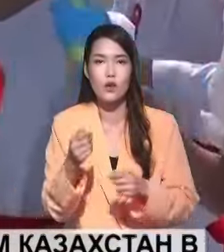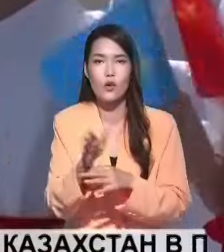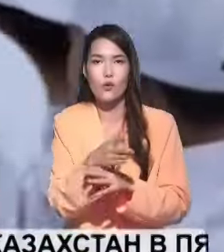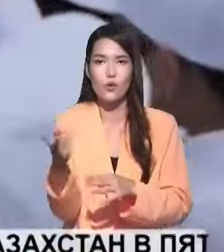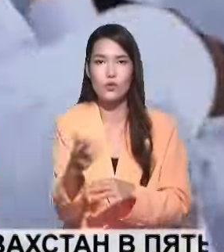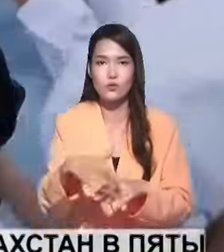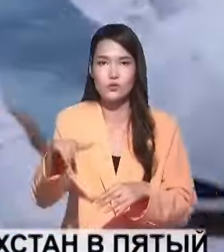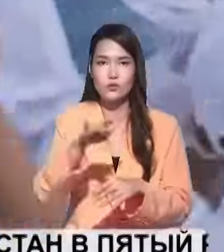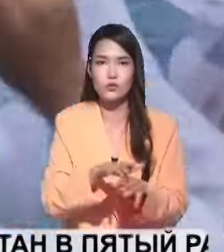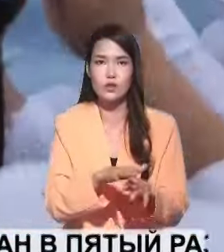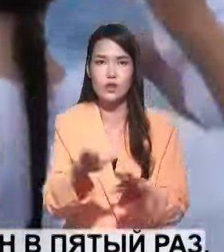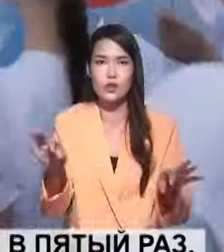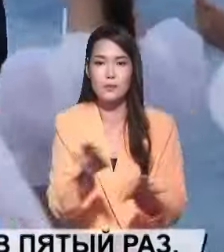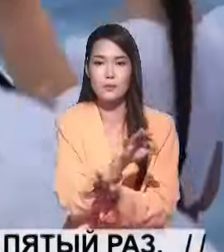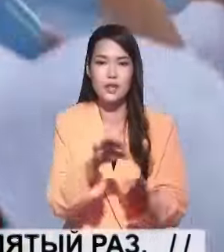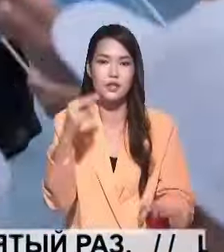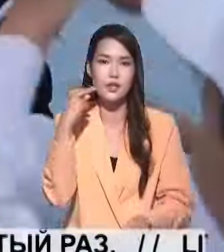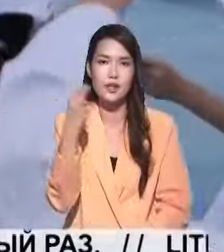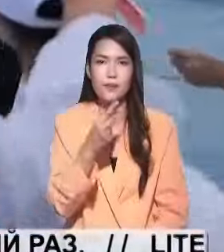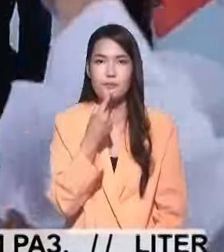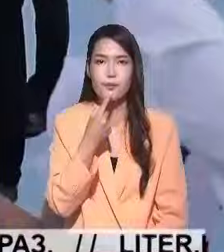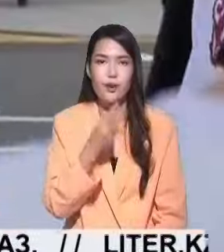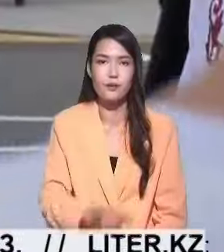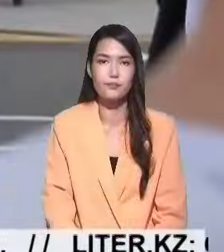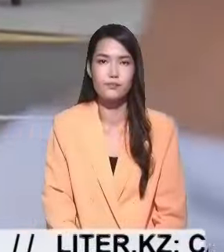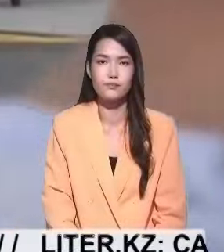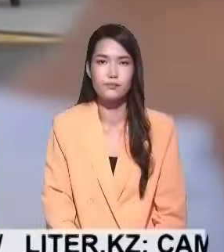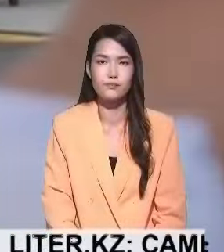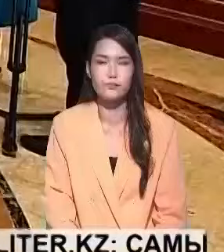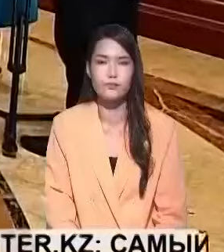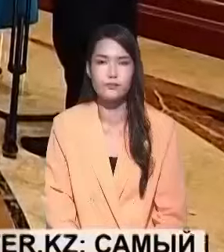двух стран, они исполнили песню на китайском языке.